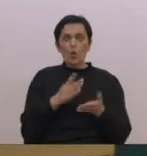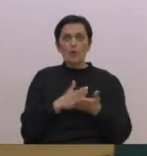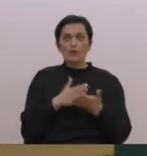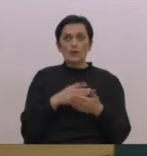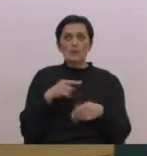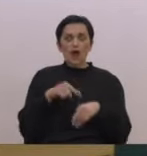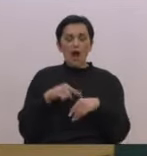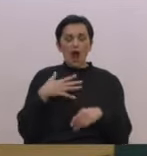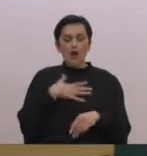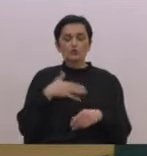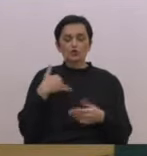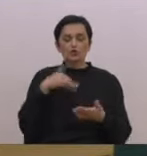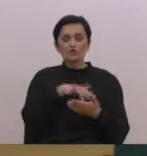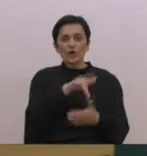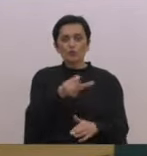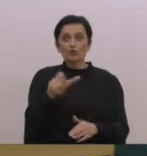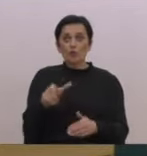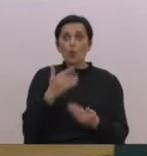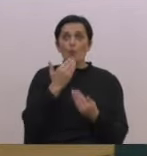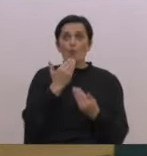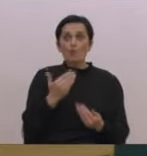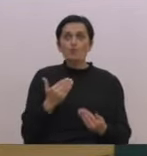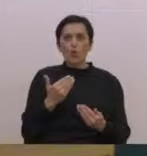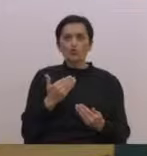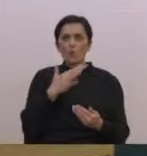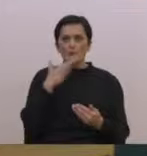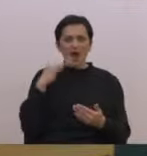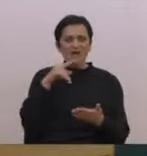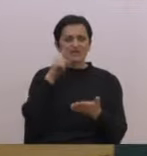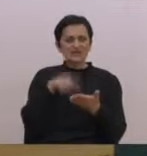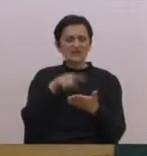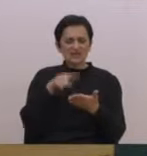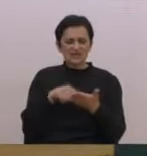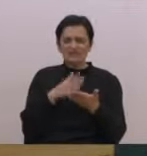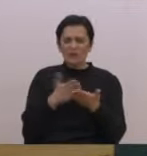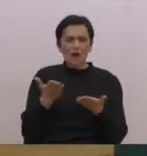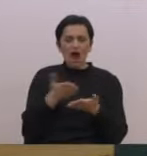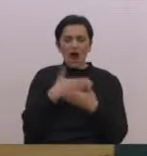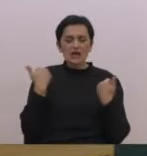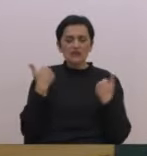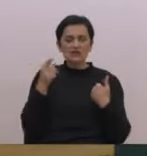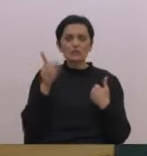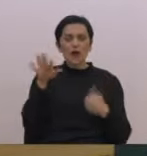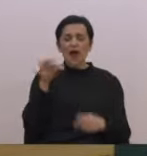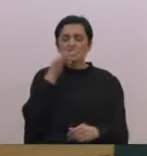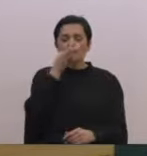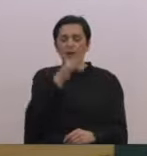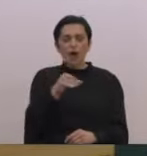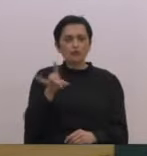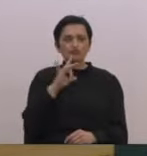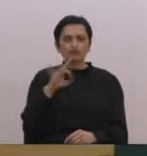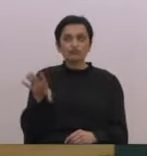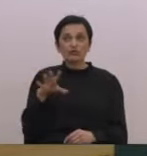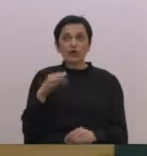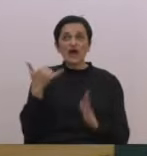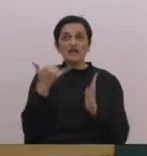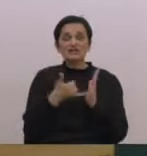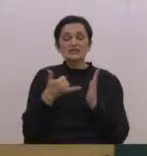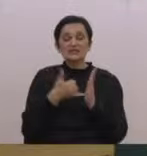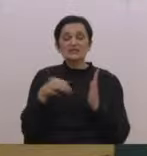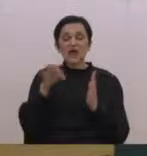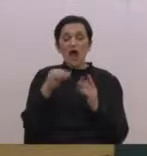აწუხებს ჩვენს მოსახლეობას ბოლოს ძალიან ბევრი კითხვა მაქვს მაგრამ ნუ არ გინდა თქვენ ამას მაინც პასუხს არცემთ საწვავთან